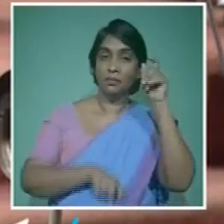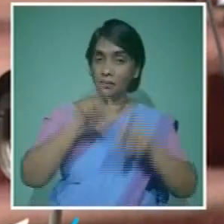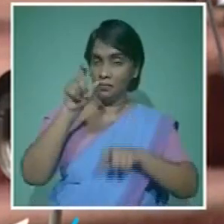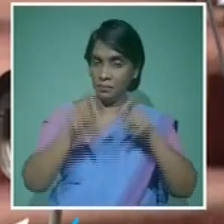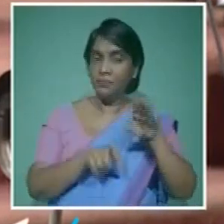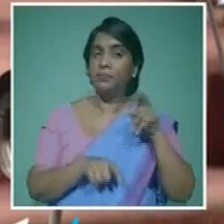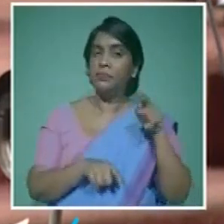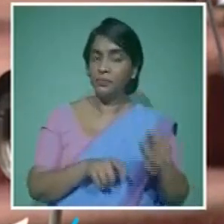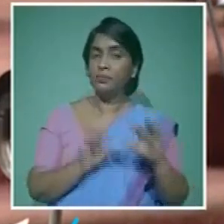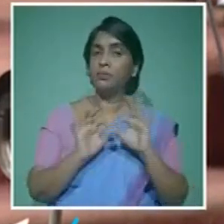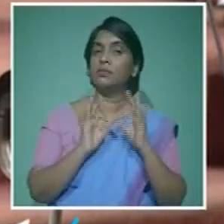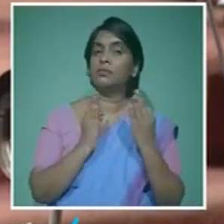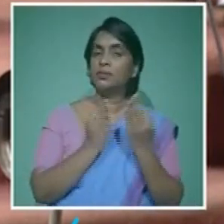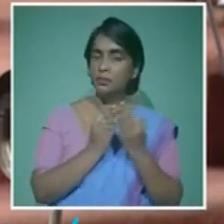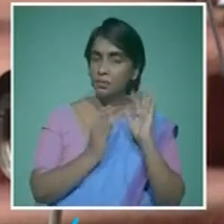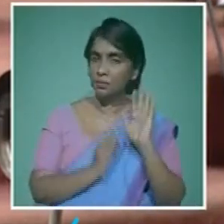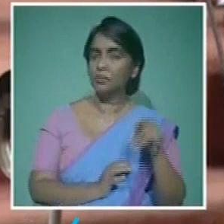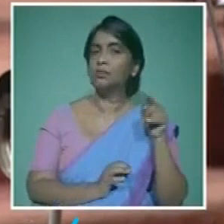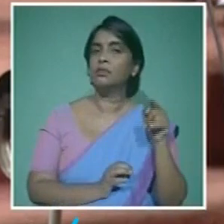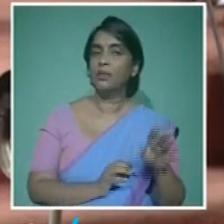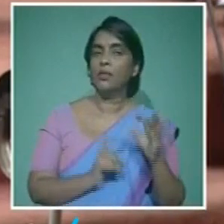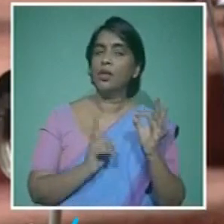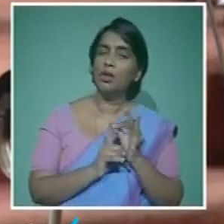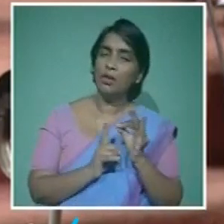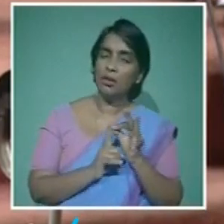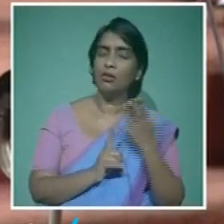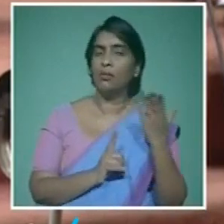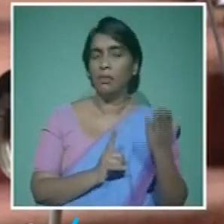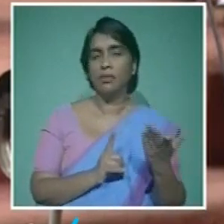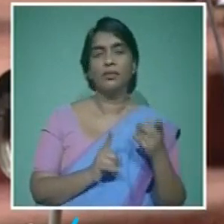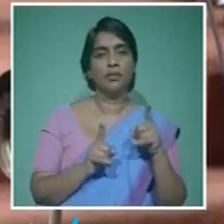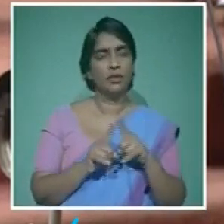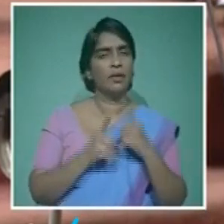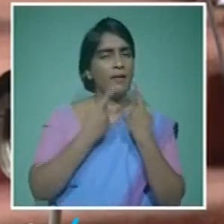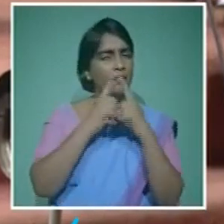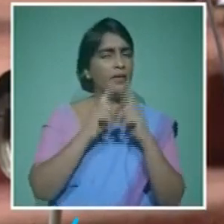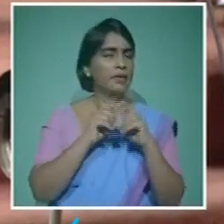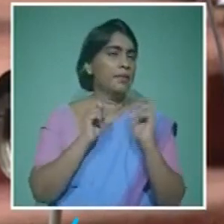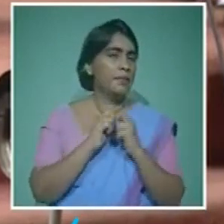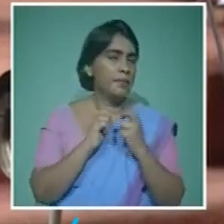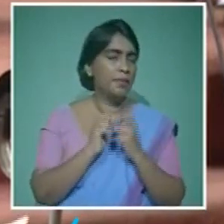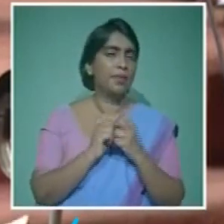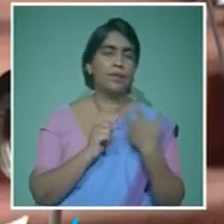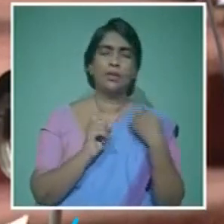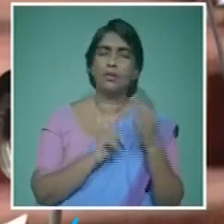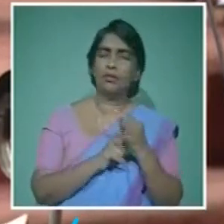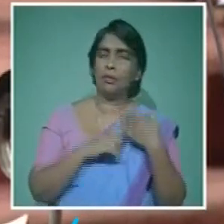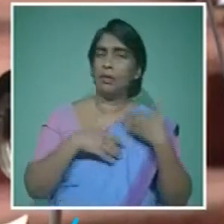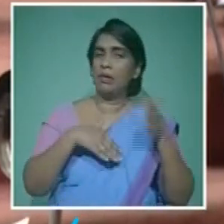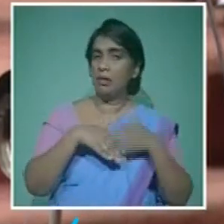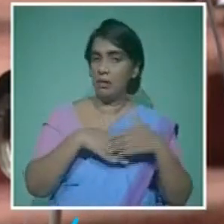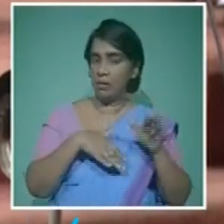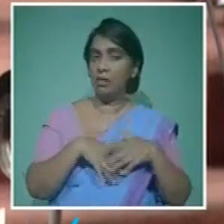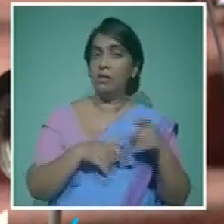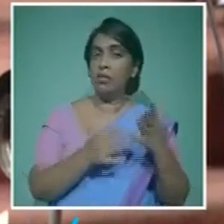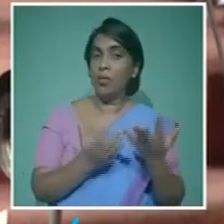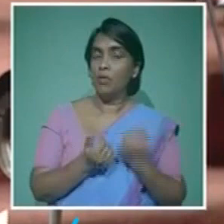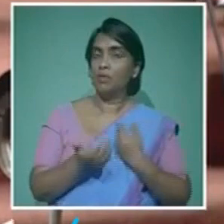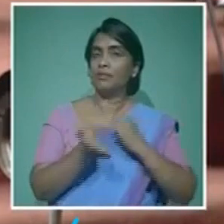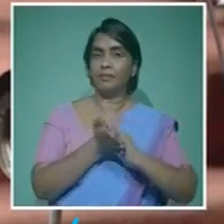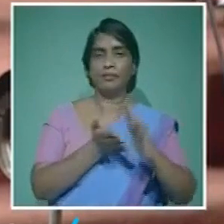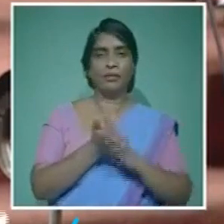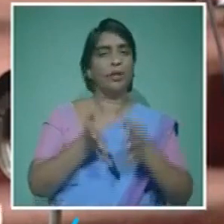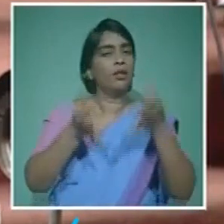குடும்பங்கள் பட்டினியாக இருக்கின்ற நிலைமையை நாங்கள் பார்க்கக்கூடியதாக இருக்கின்றது. அவர்களுக்கான நிவாரணங்களை சரியான முறையிலே கொடுக்கப்பட